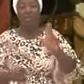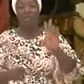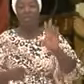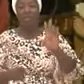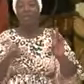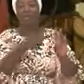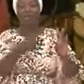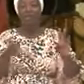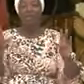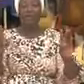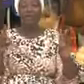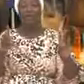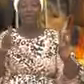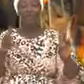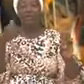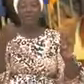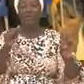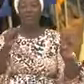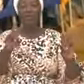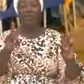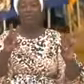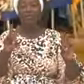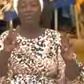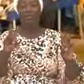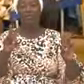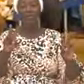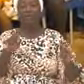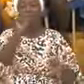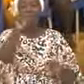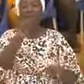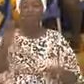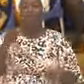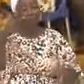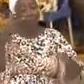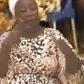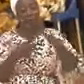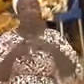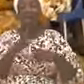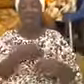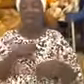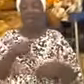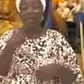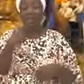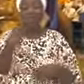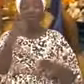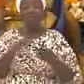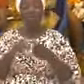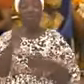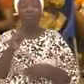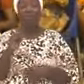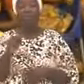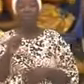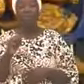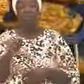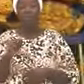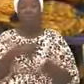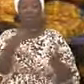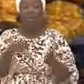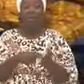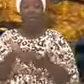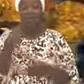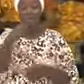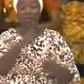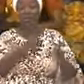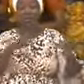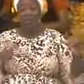verser 12 prophétique donc et dealers ainsi parle le seigneur